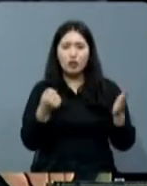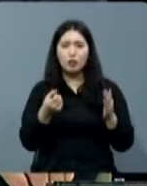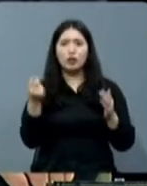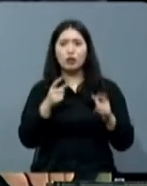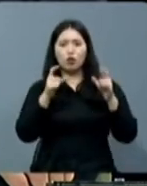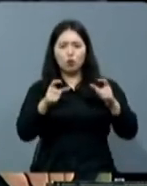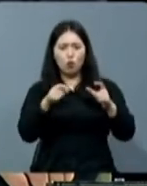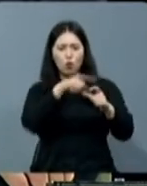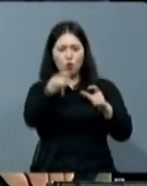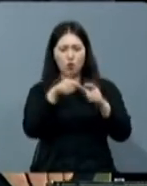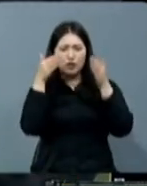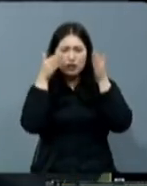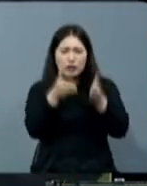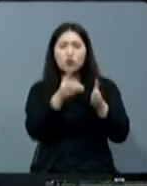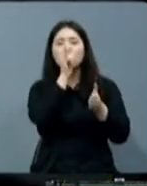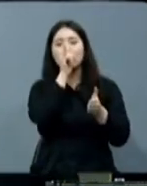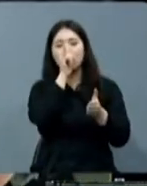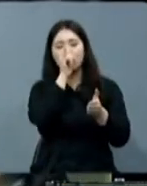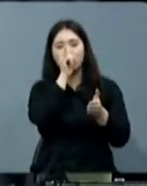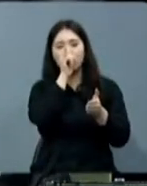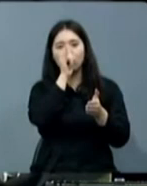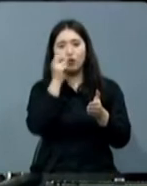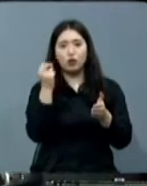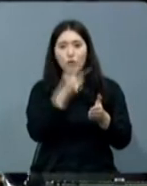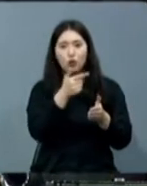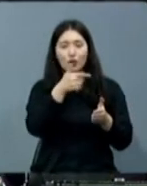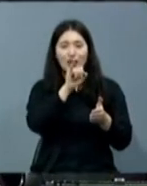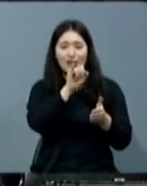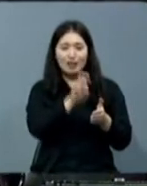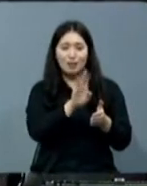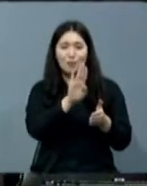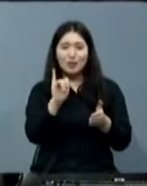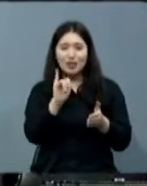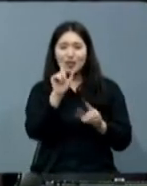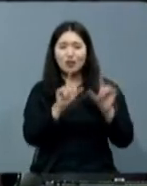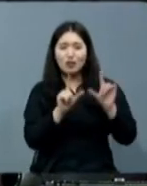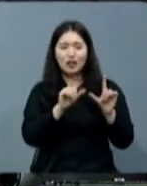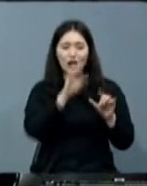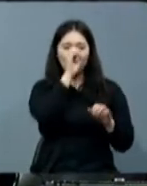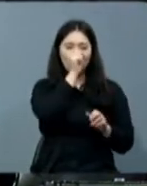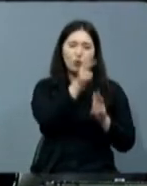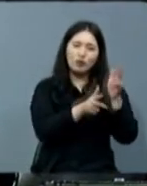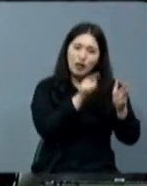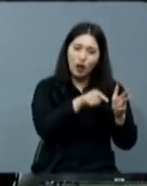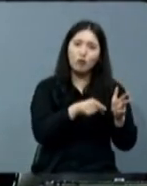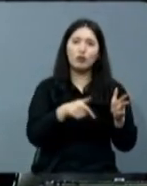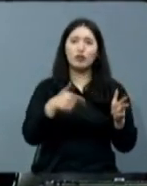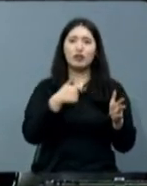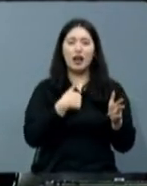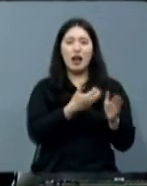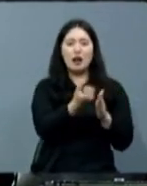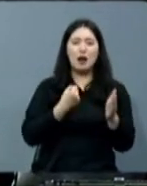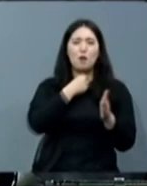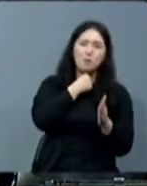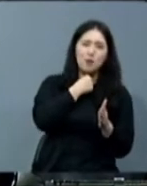도로 좀 집중되어 오는 면이 있어요. 예, 예. 거기다가 님비 현상 비슷한 게 있잖아요. 좋은 사업은 자기네 따가려고